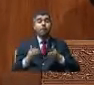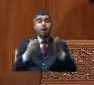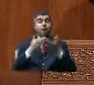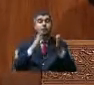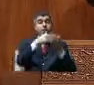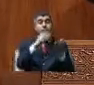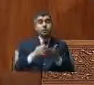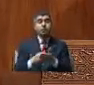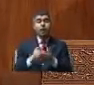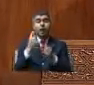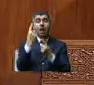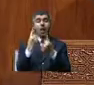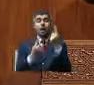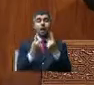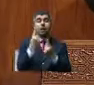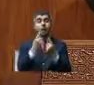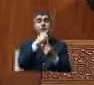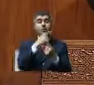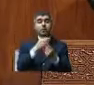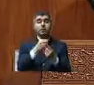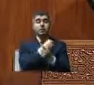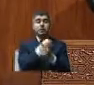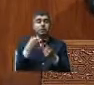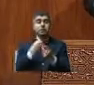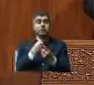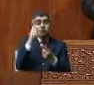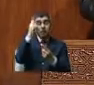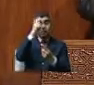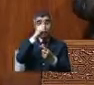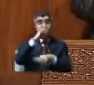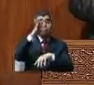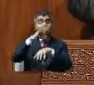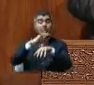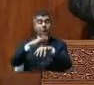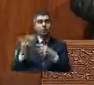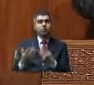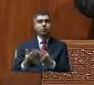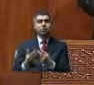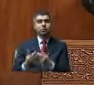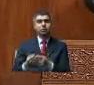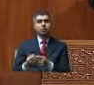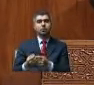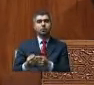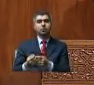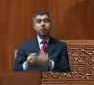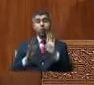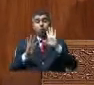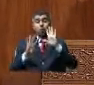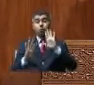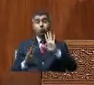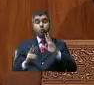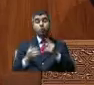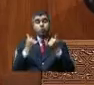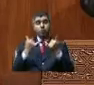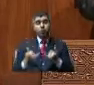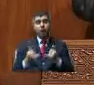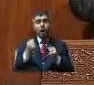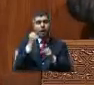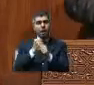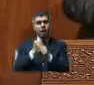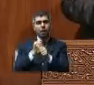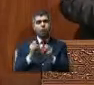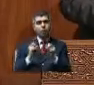إحداث 11 مصلحة جهوية للإسعاف الطبي الاستعجالي السامي، 9 منها مشغلة حاليا،